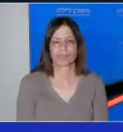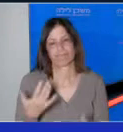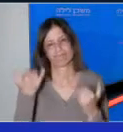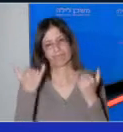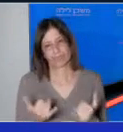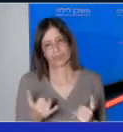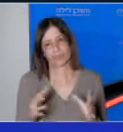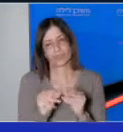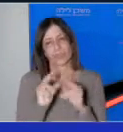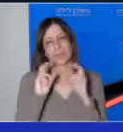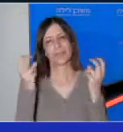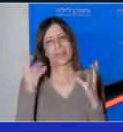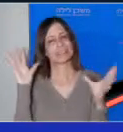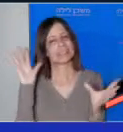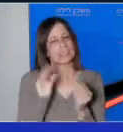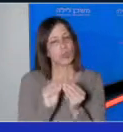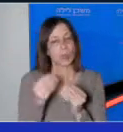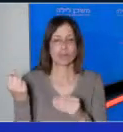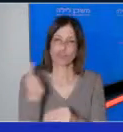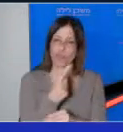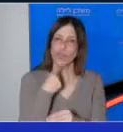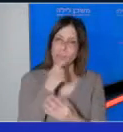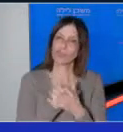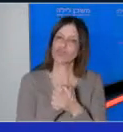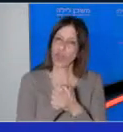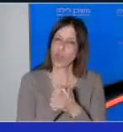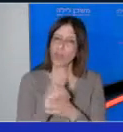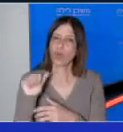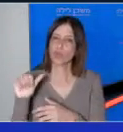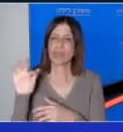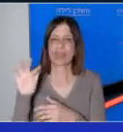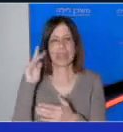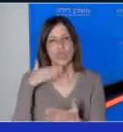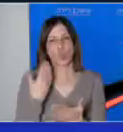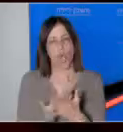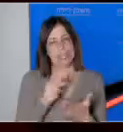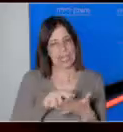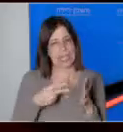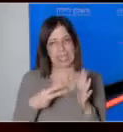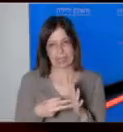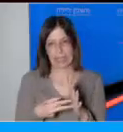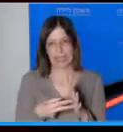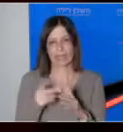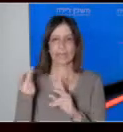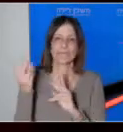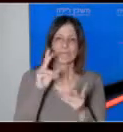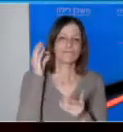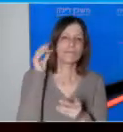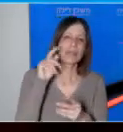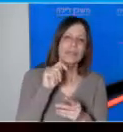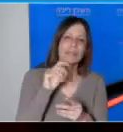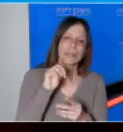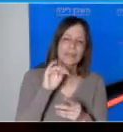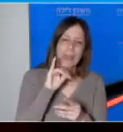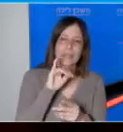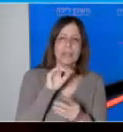עכשיו אנחנו עם פאנל סיכום השבוע, נאמר שלום לאודי טנא, יועץ אסטרטגי, ולתמי מולד